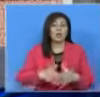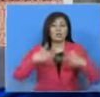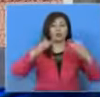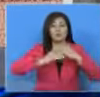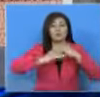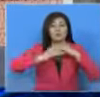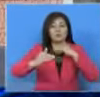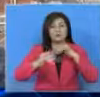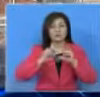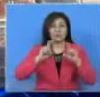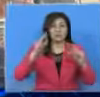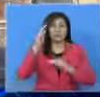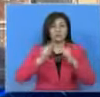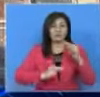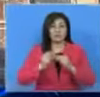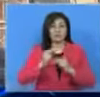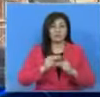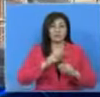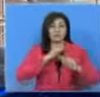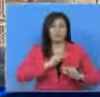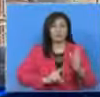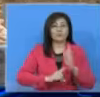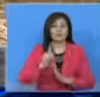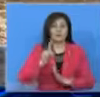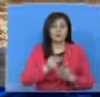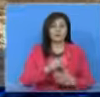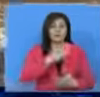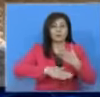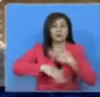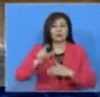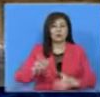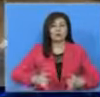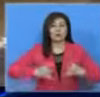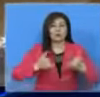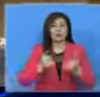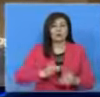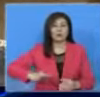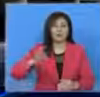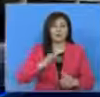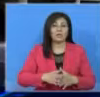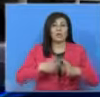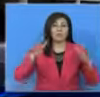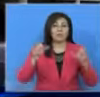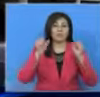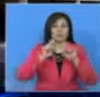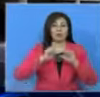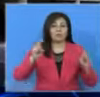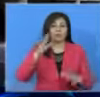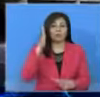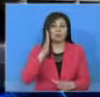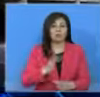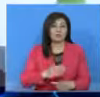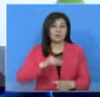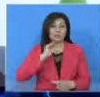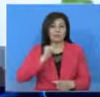алып жатқан нысанның құрылысы шынымен де қарқынды. Сәтін салып аяқталса, мүмкіндігі шектеулі жандар үшін өңірдегі ең ірі спорттық кешен болғалы тұр.